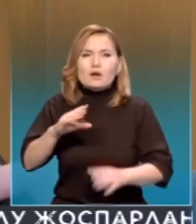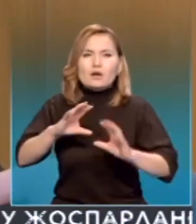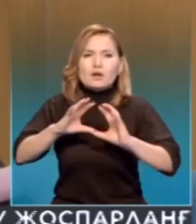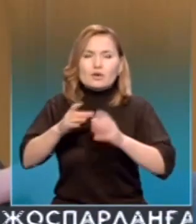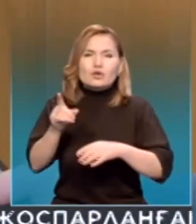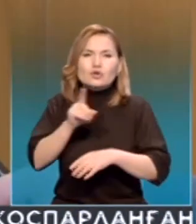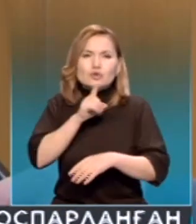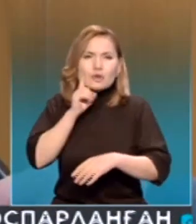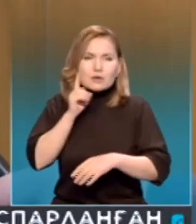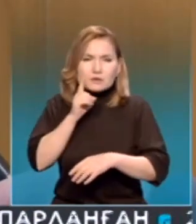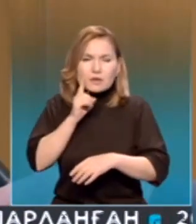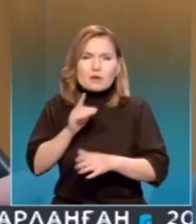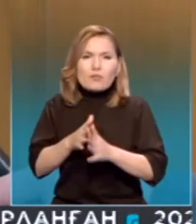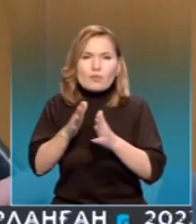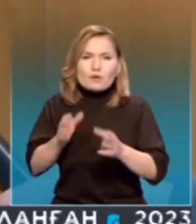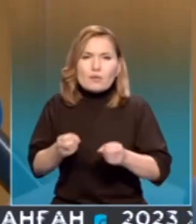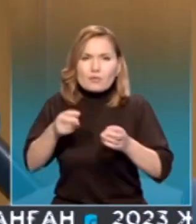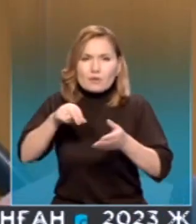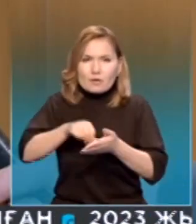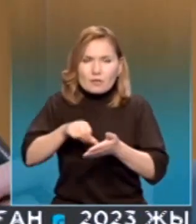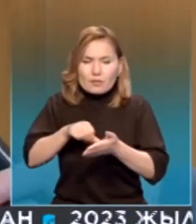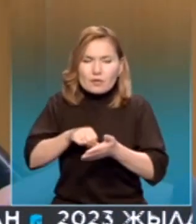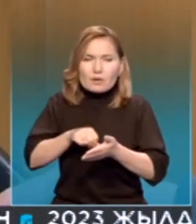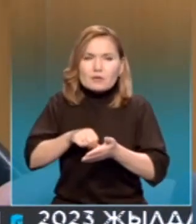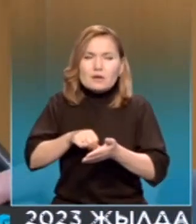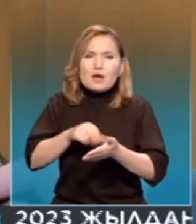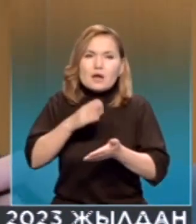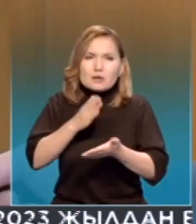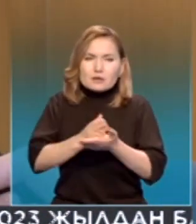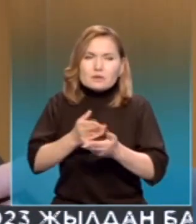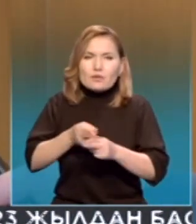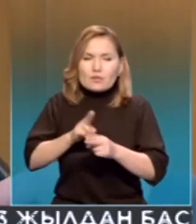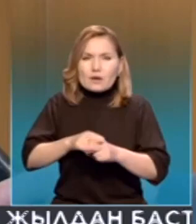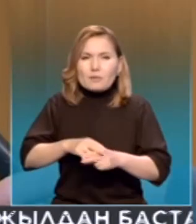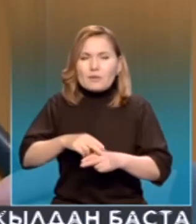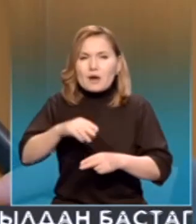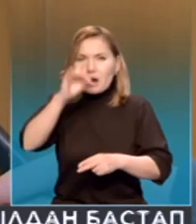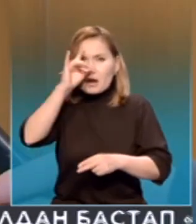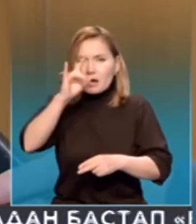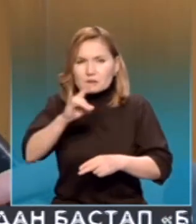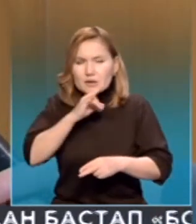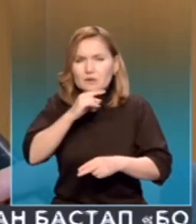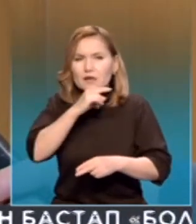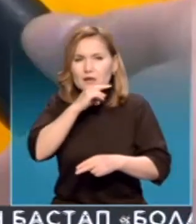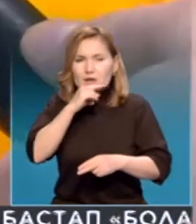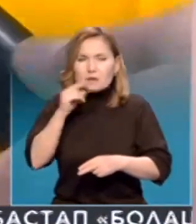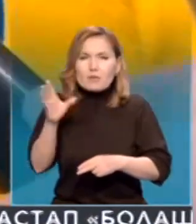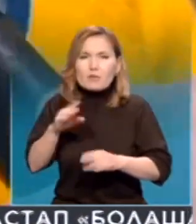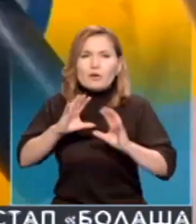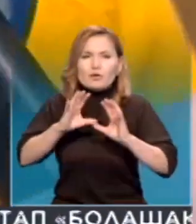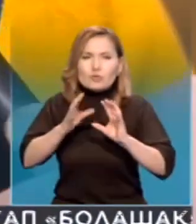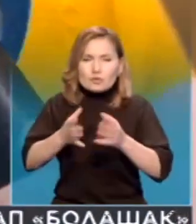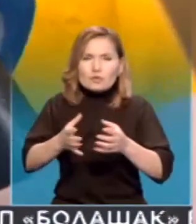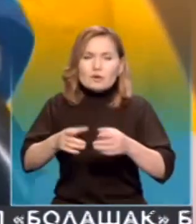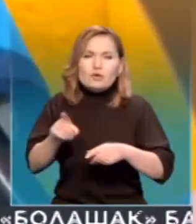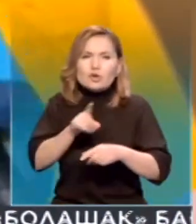бар құбылыс. Бұл жалғыз Қазақстанға, не болмаса Ресейге, ТМД елдеріне сәйкес емес. Бұл бүкіл дүние жүзінде